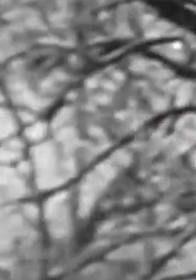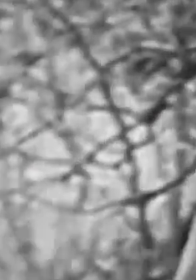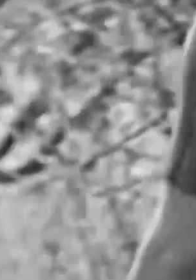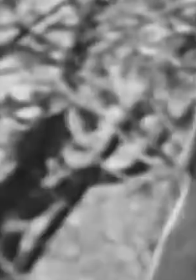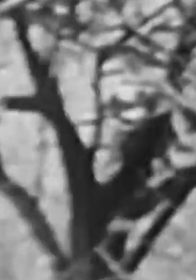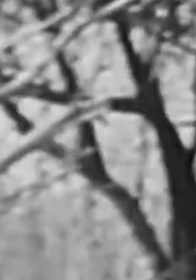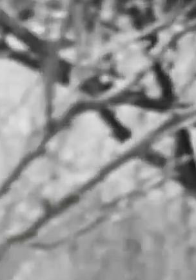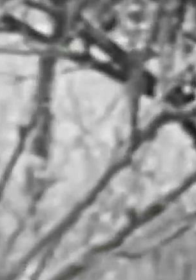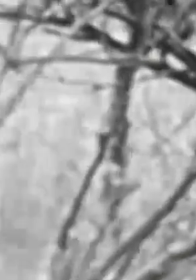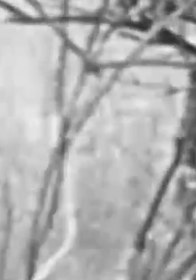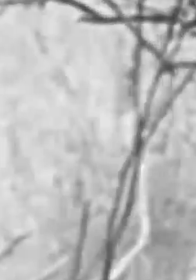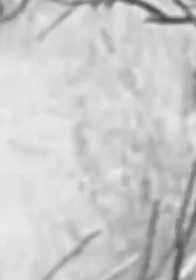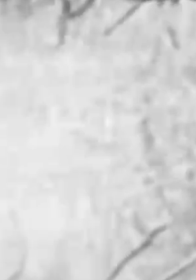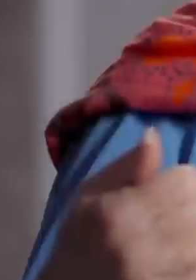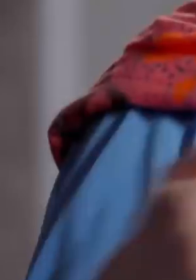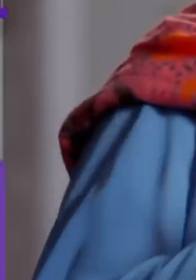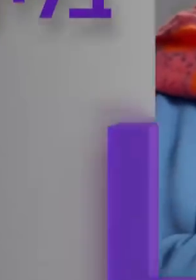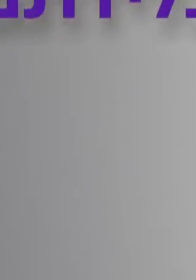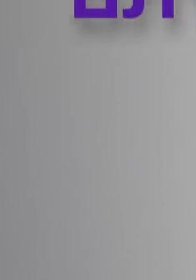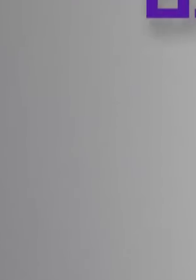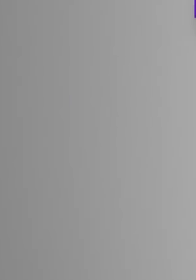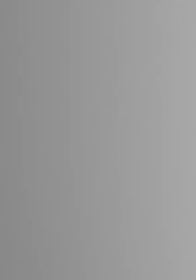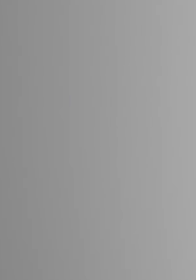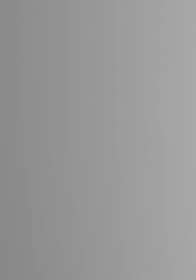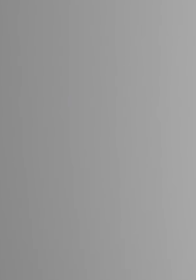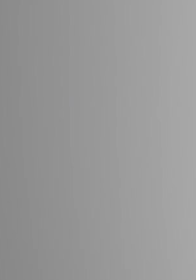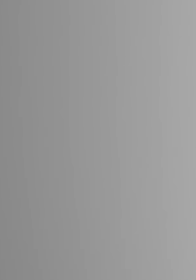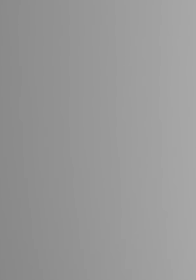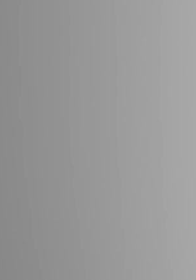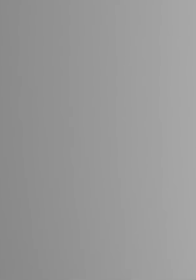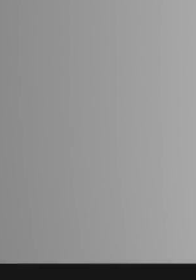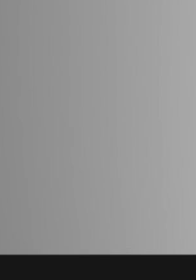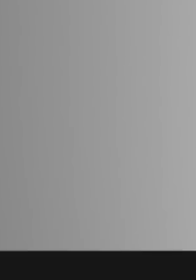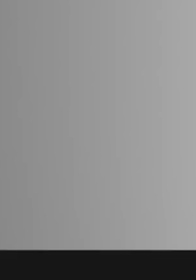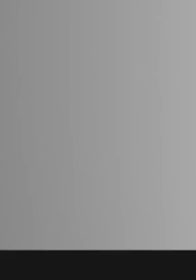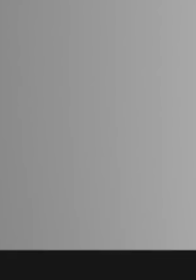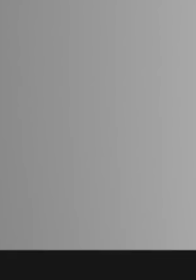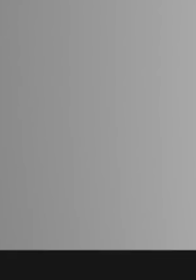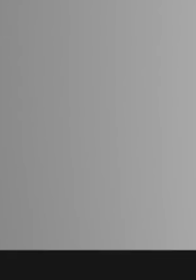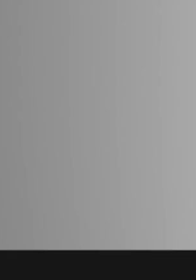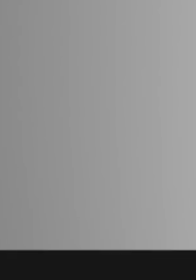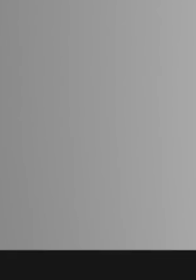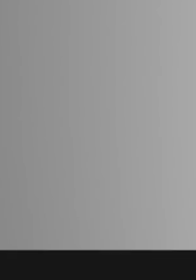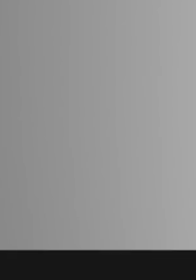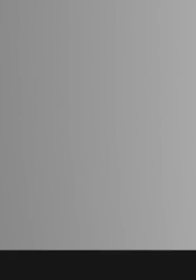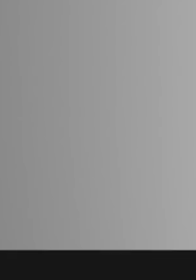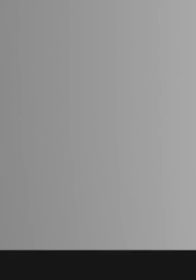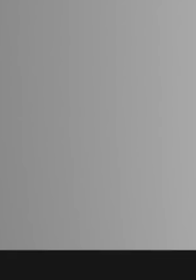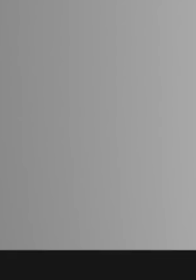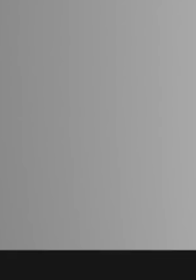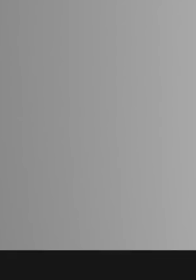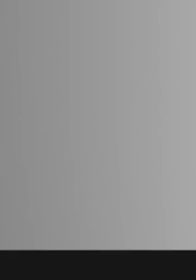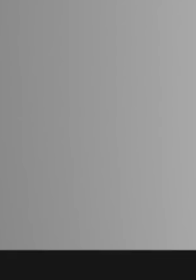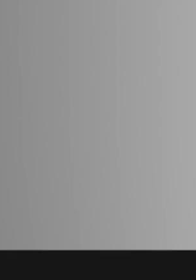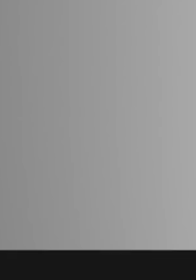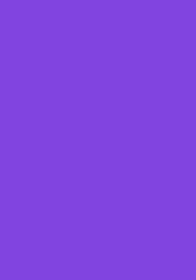פתאום אנחנו נפגשים, וכמו גפרור, זה נדלק. הופרדו בלידתם, סדרה חדשה, רביעי